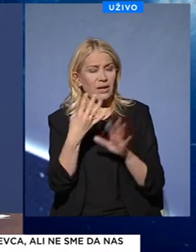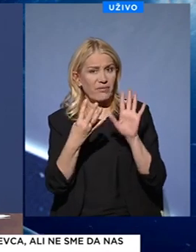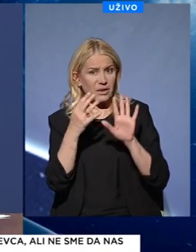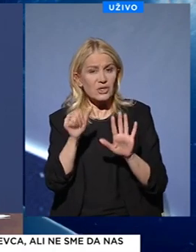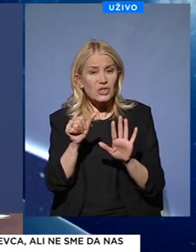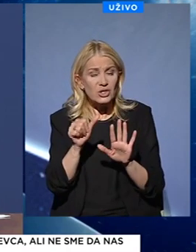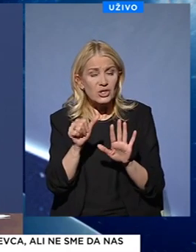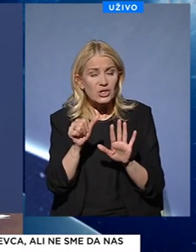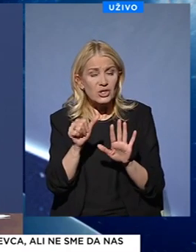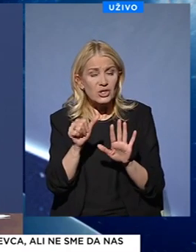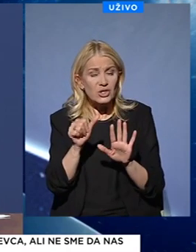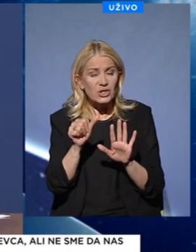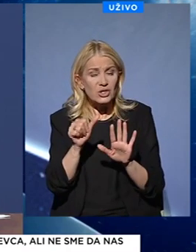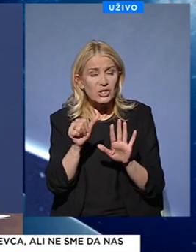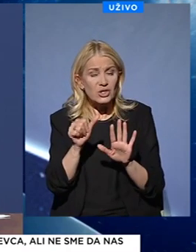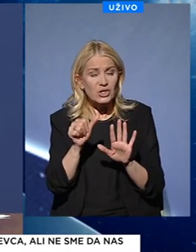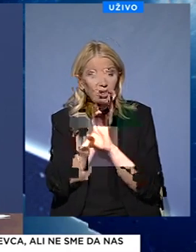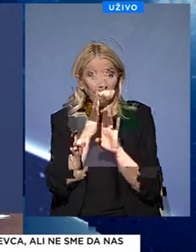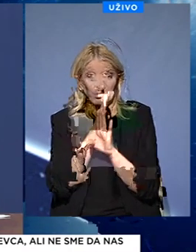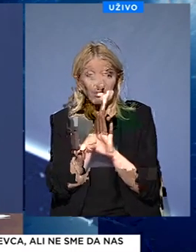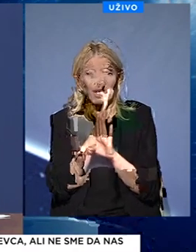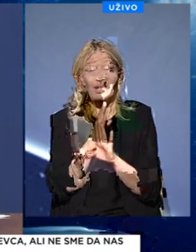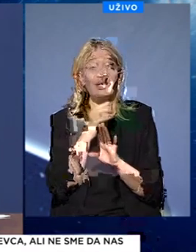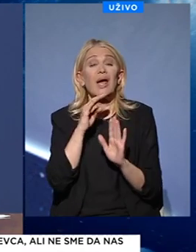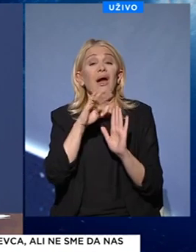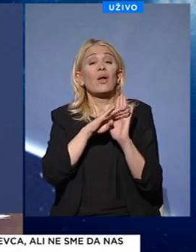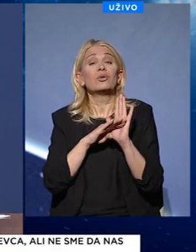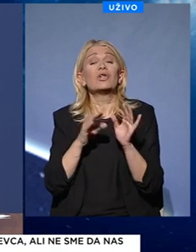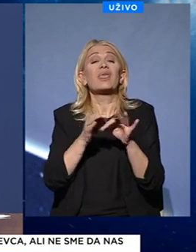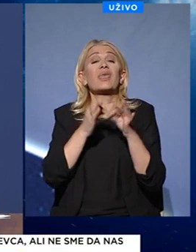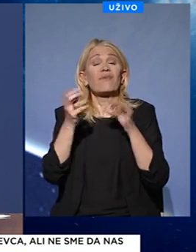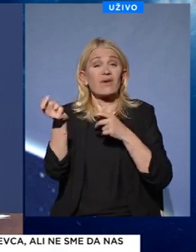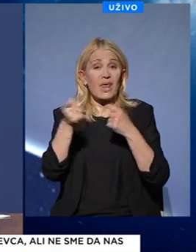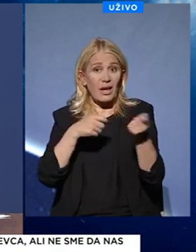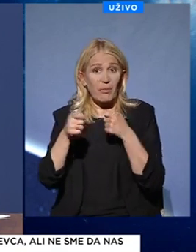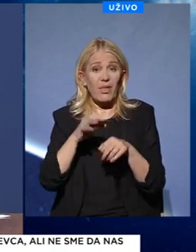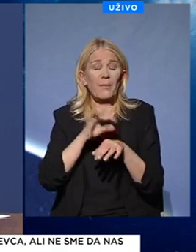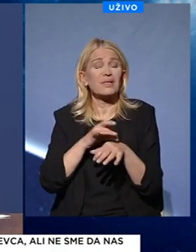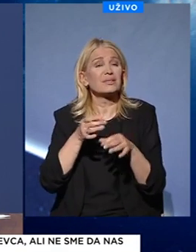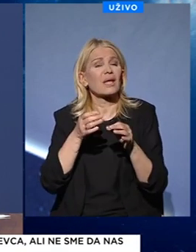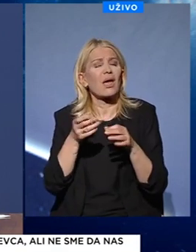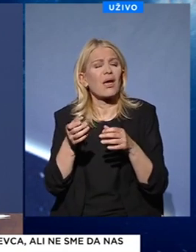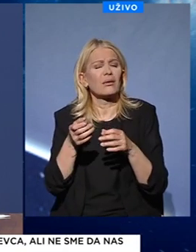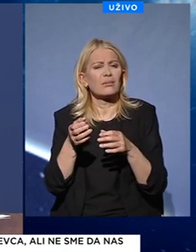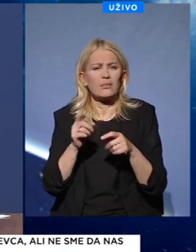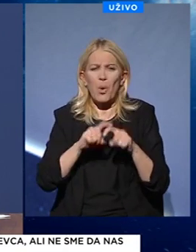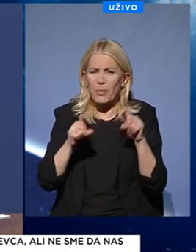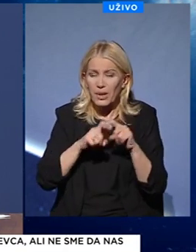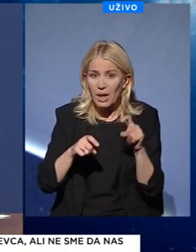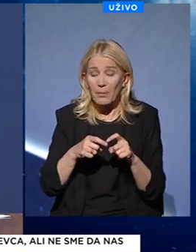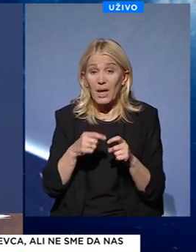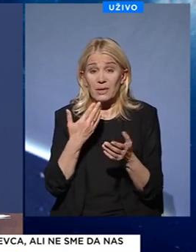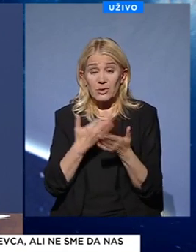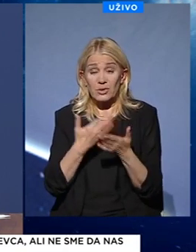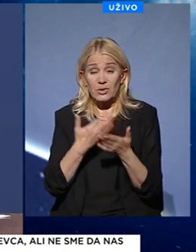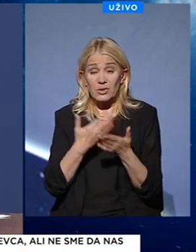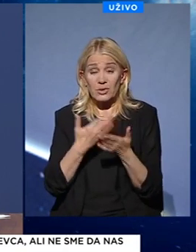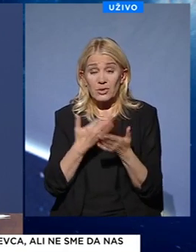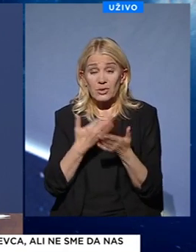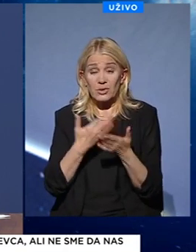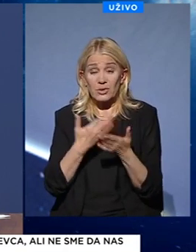00-96, a koji je donet 15. marta, reguliše oblast javnih nabavki medicinske opreme, s obzirom da je nakon tog